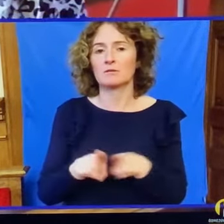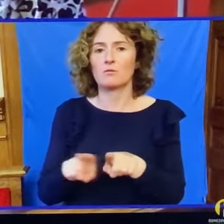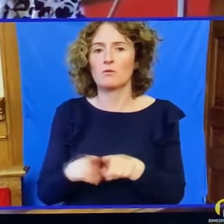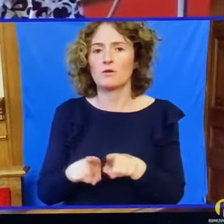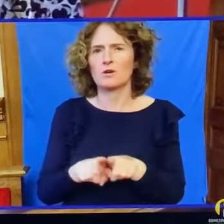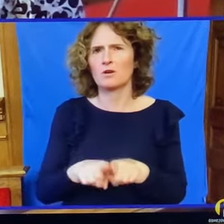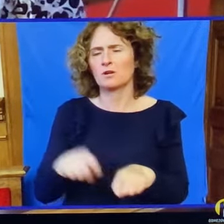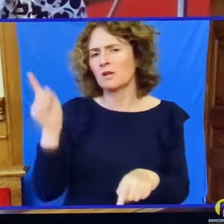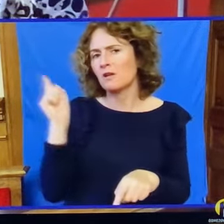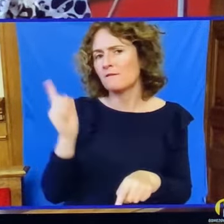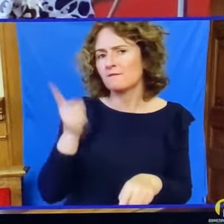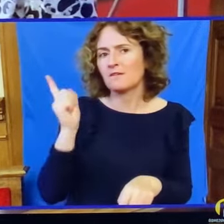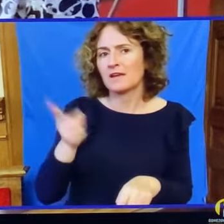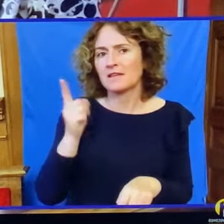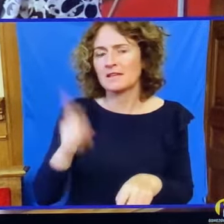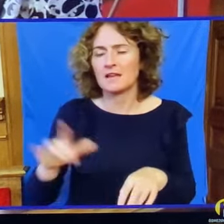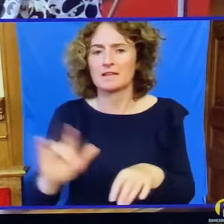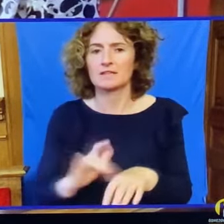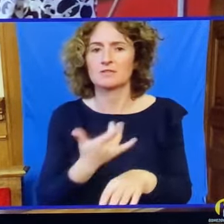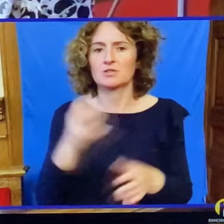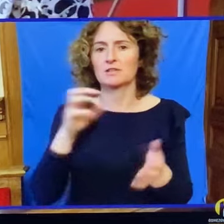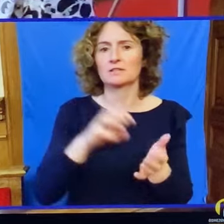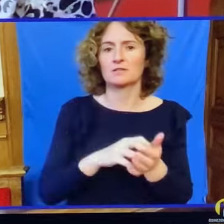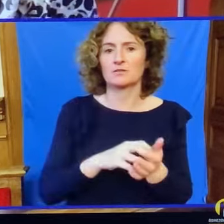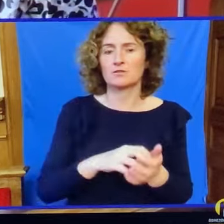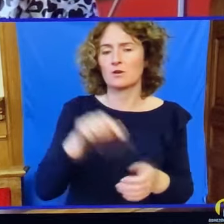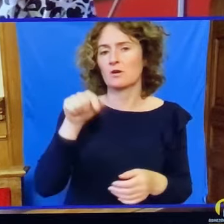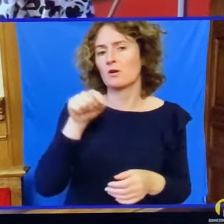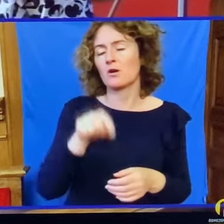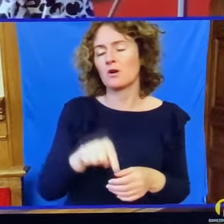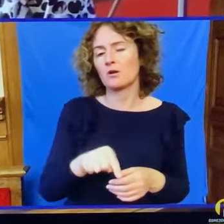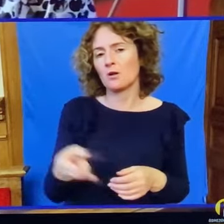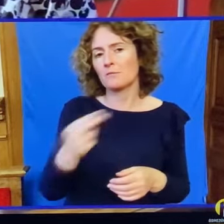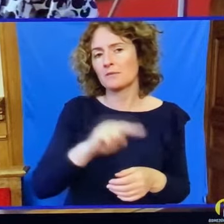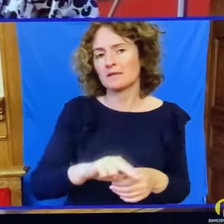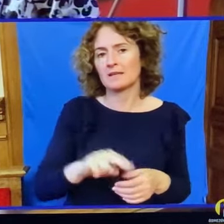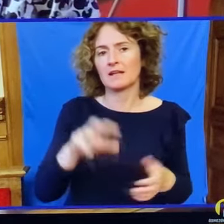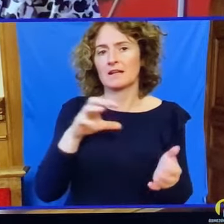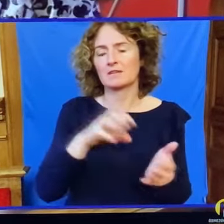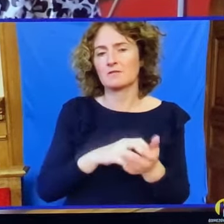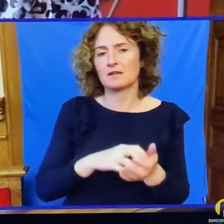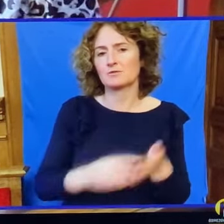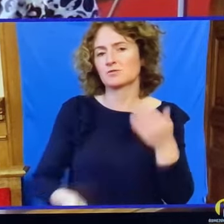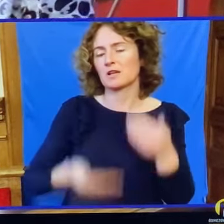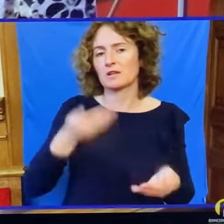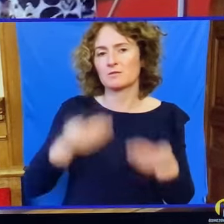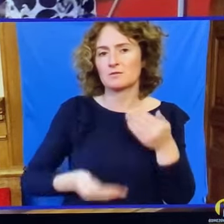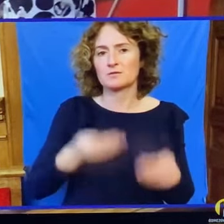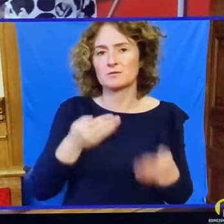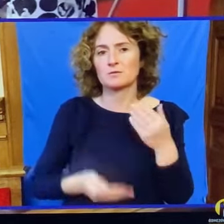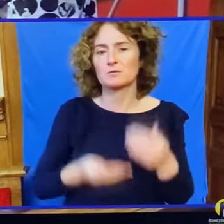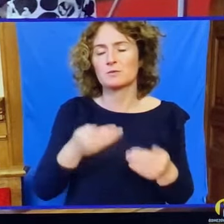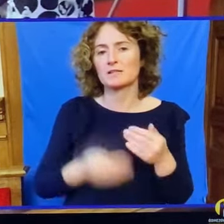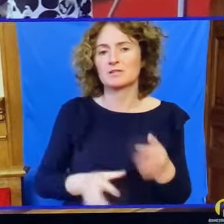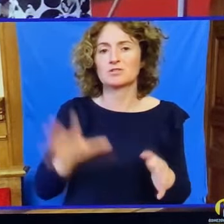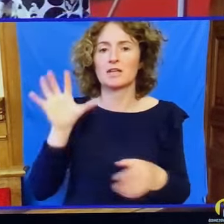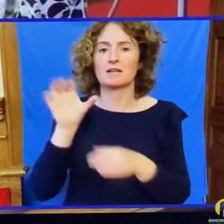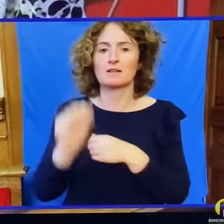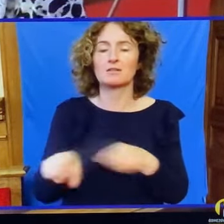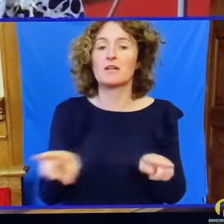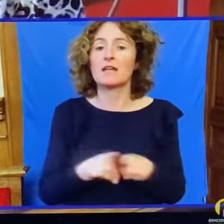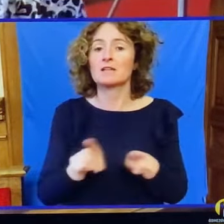városunkat, amire egy közgyűlésnek, egy képviselőtestületnek mindenképpen reagálnia, egységesen